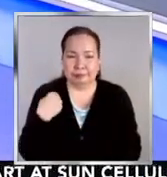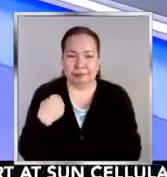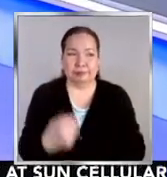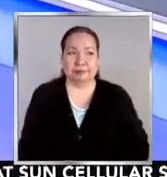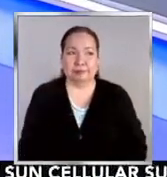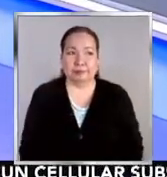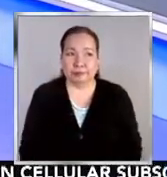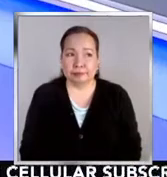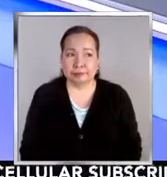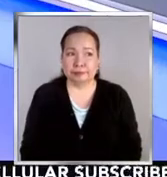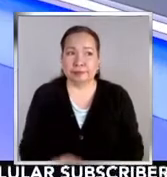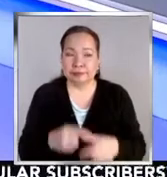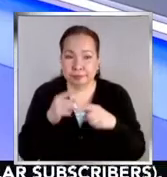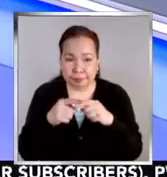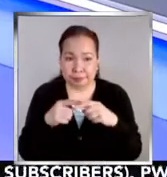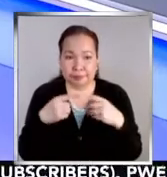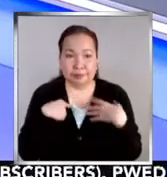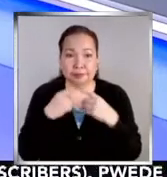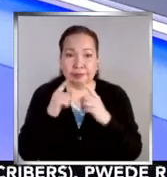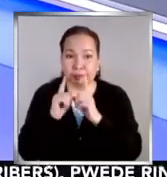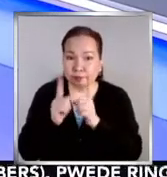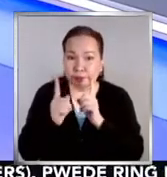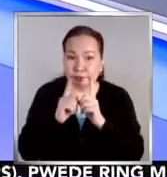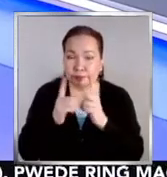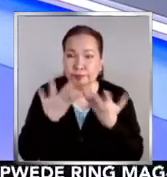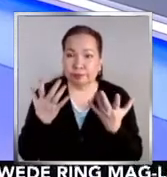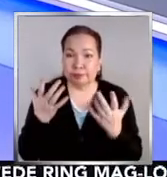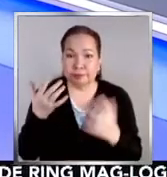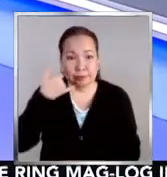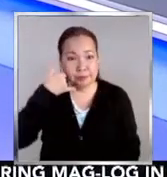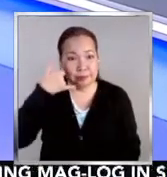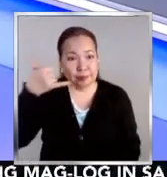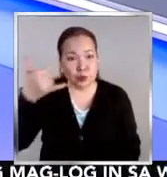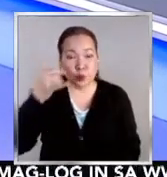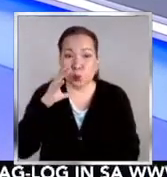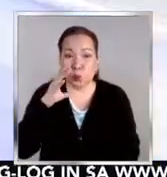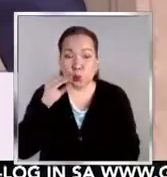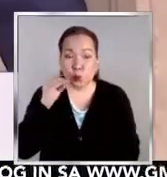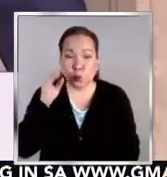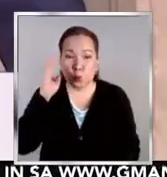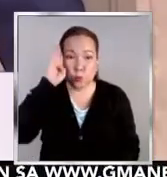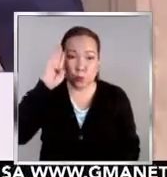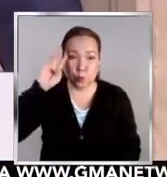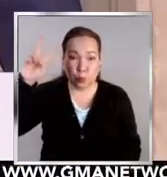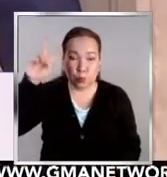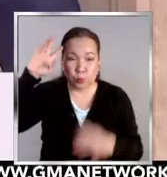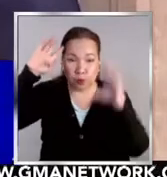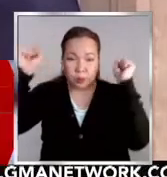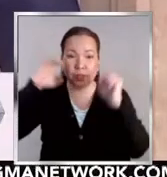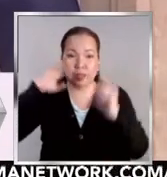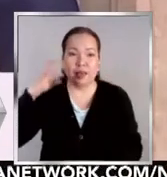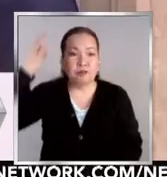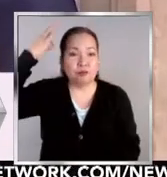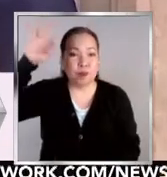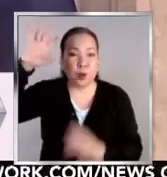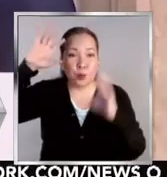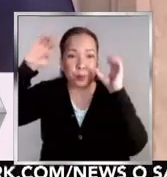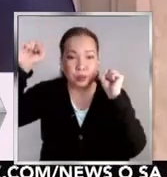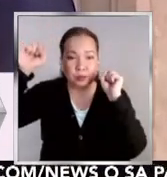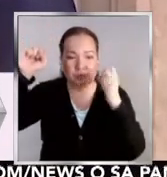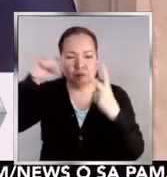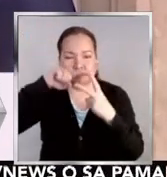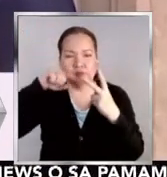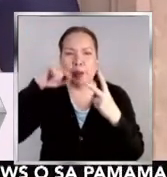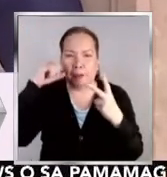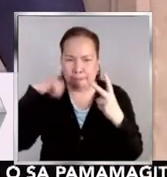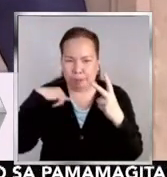Nagkausap sa telepono sina Pangulong Bongbong Marcos at French President Emmanuel Macron kahapon. Sa pagunita ng 75th anibersaryo